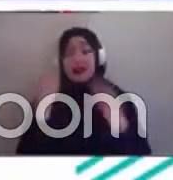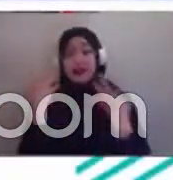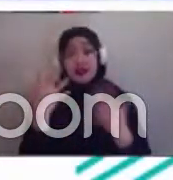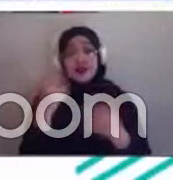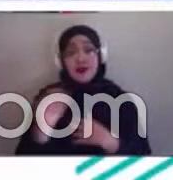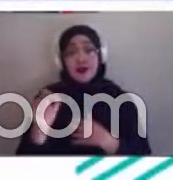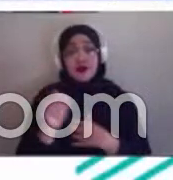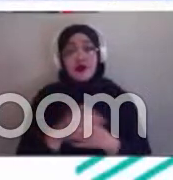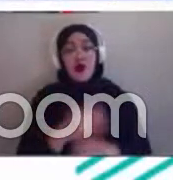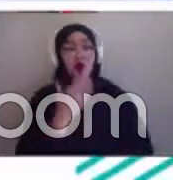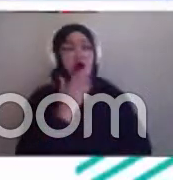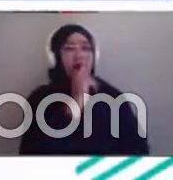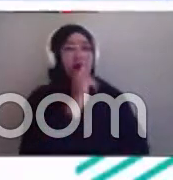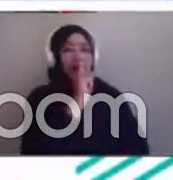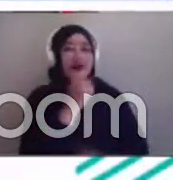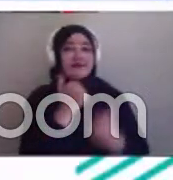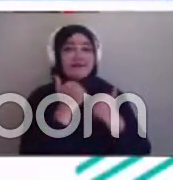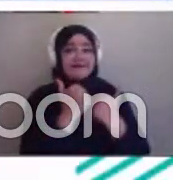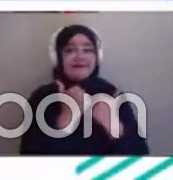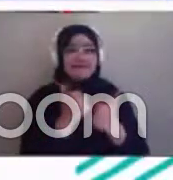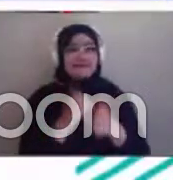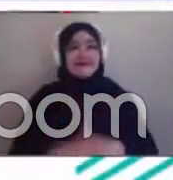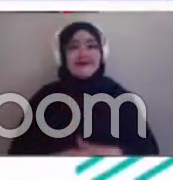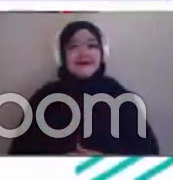Mbak. Loud and clear, Bu.